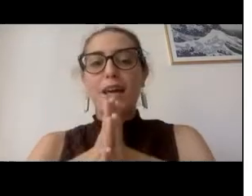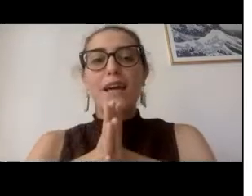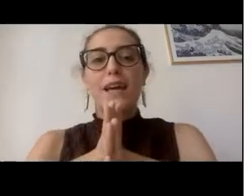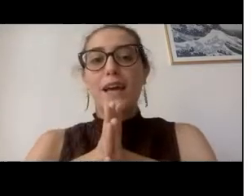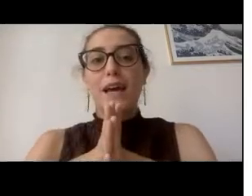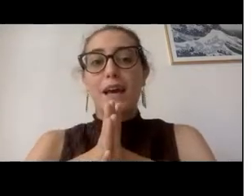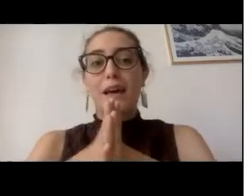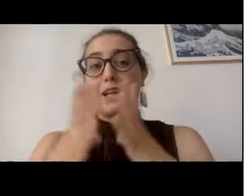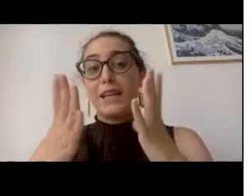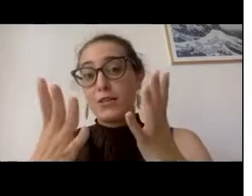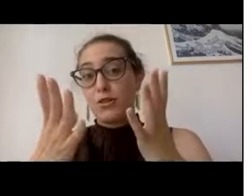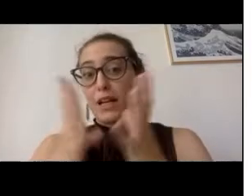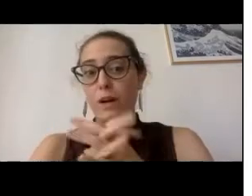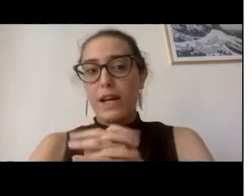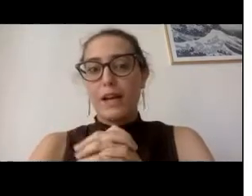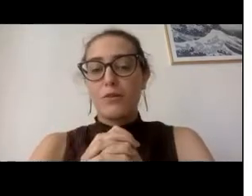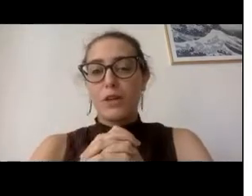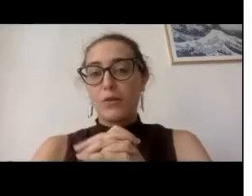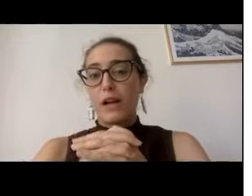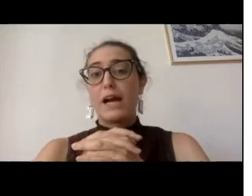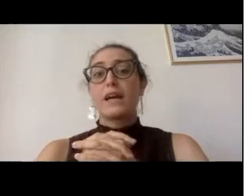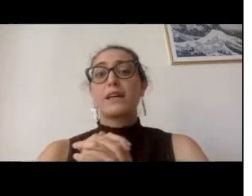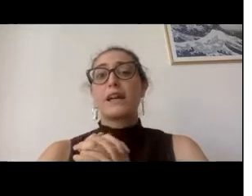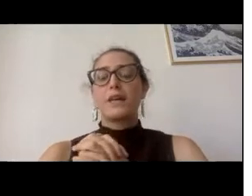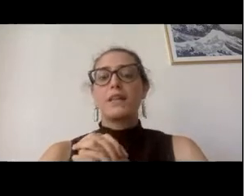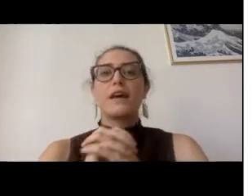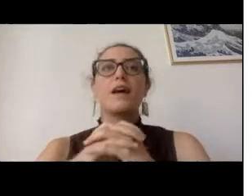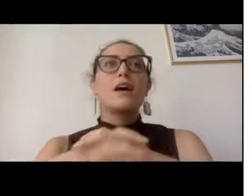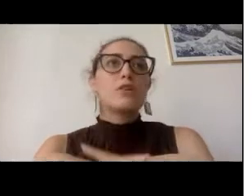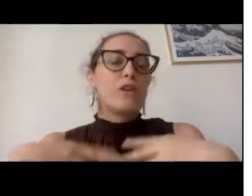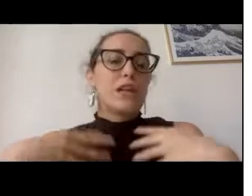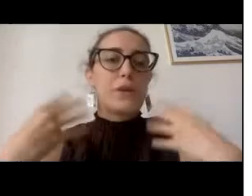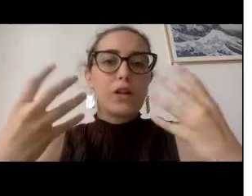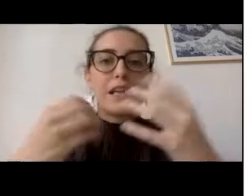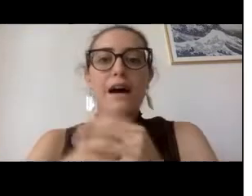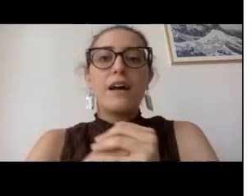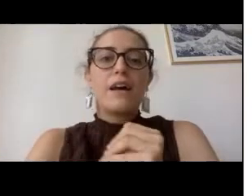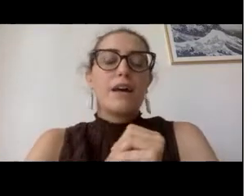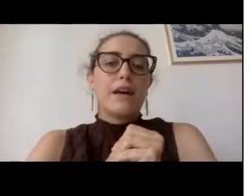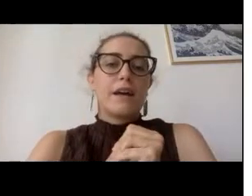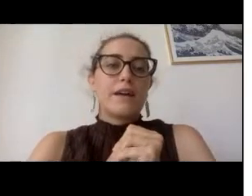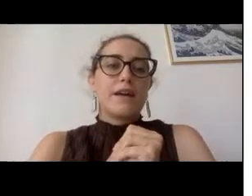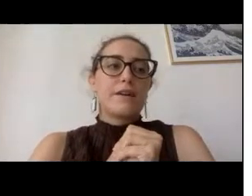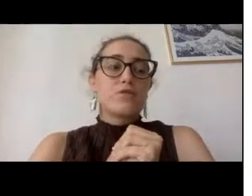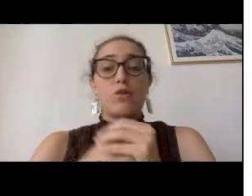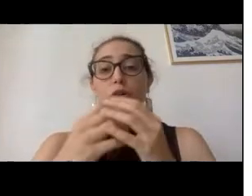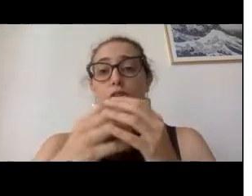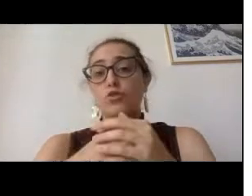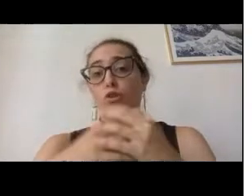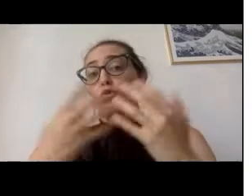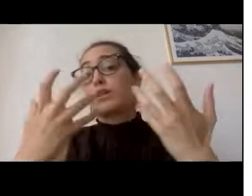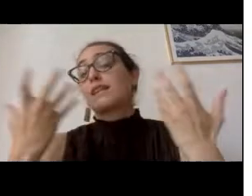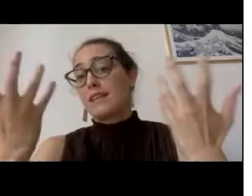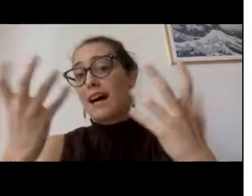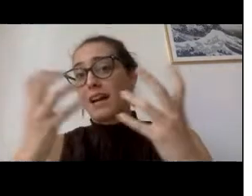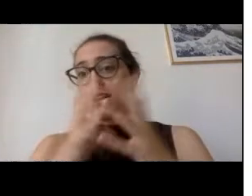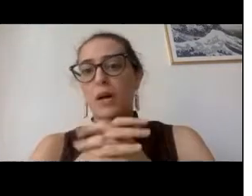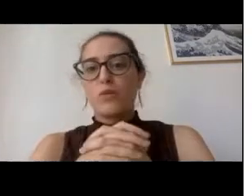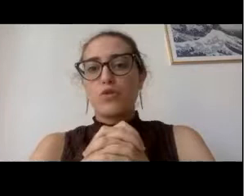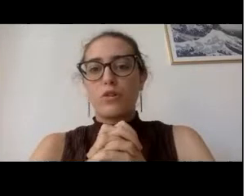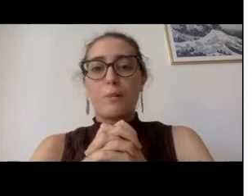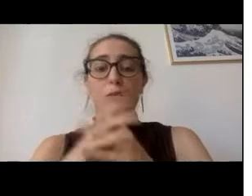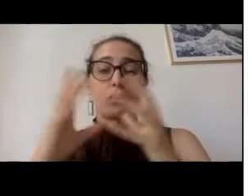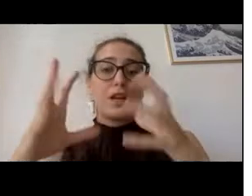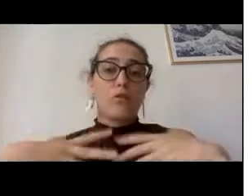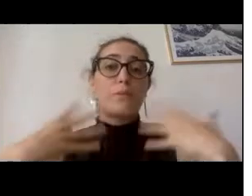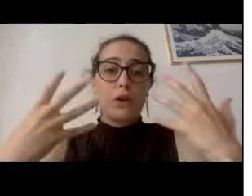importante che è l'inizio della guerra in ucraina chiaramente dove le priorità sono si sono dovute adattare